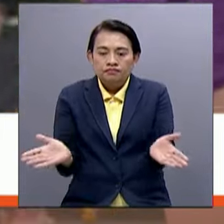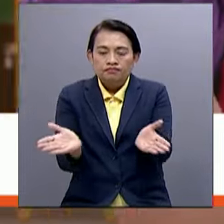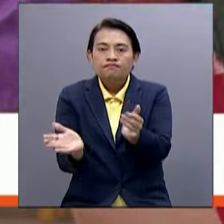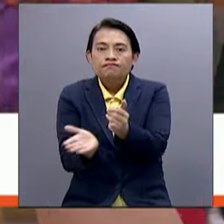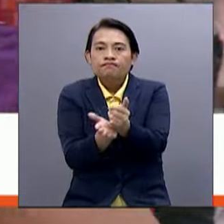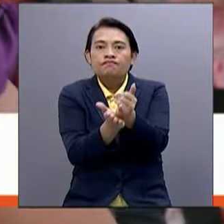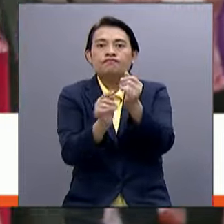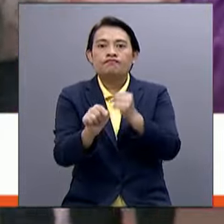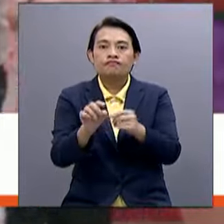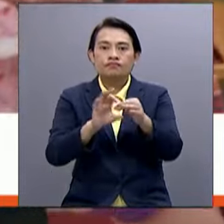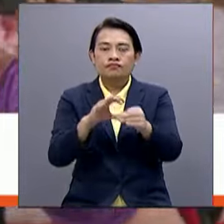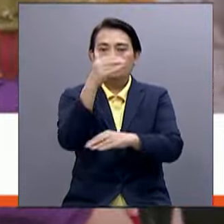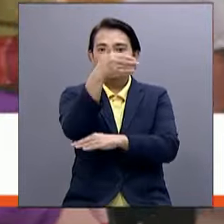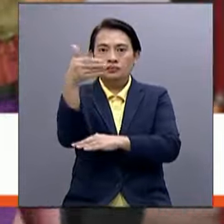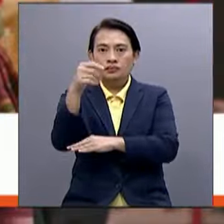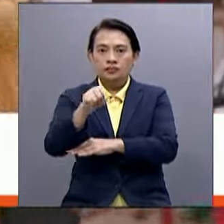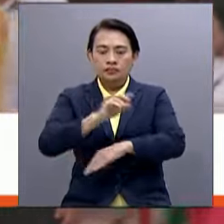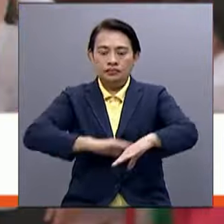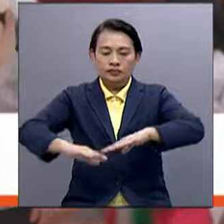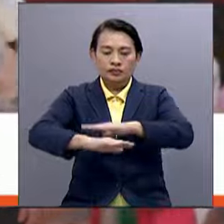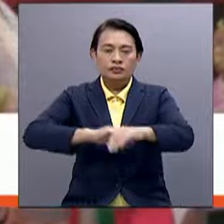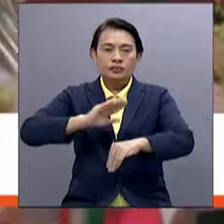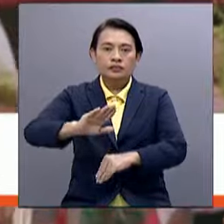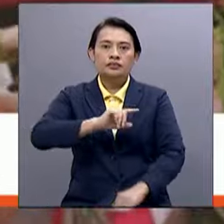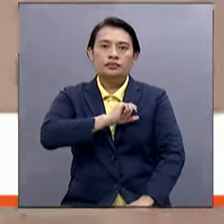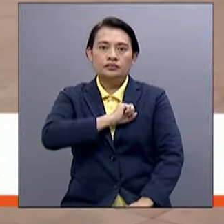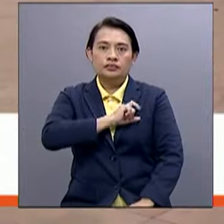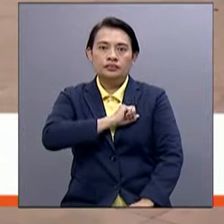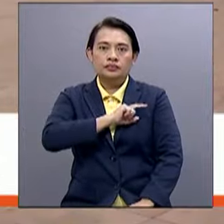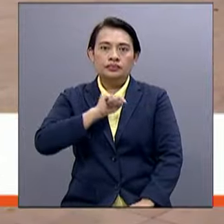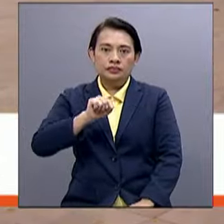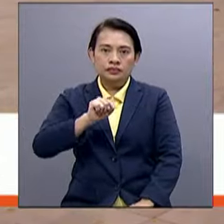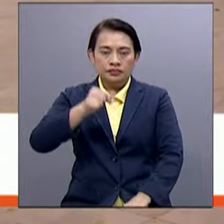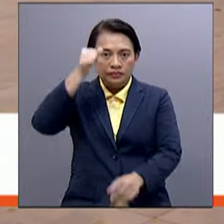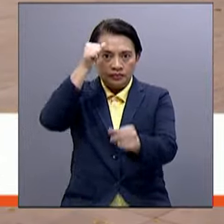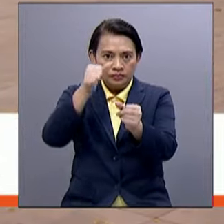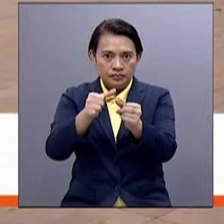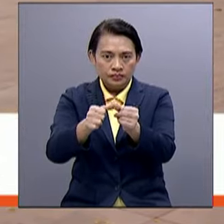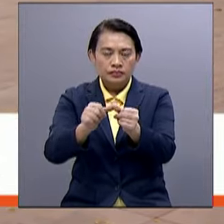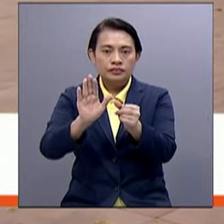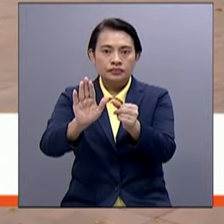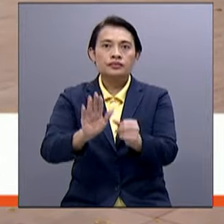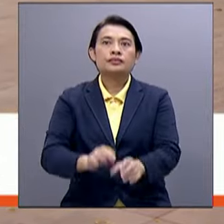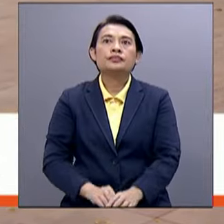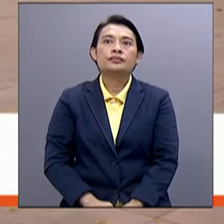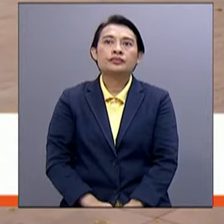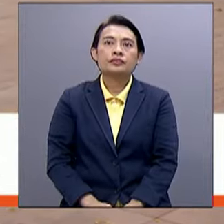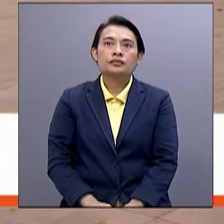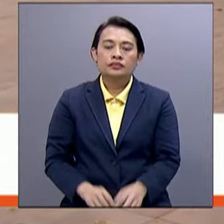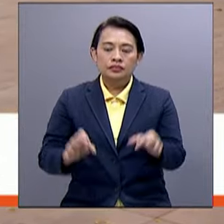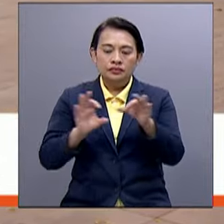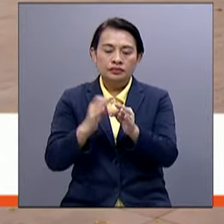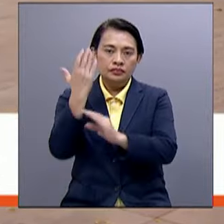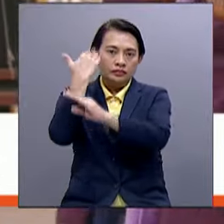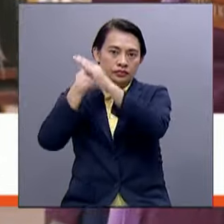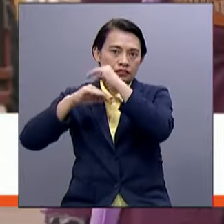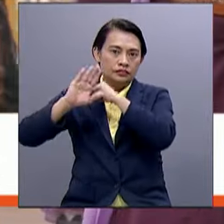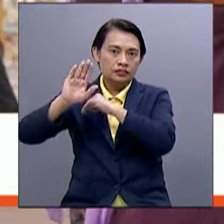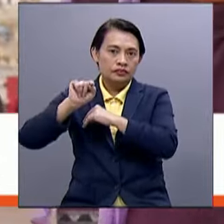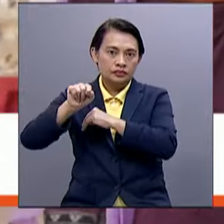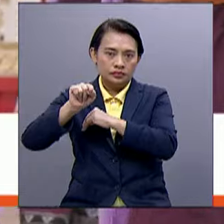าติเนื่องจากเป็นหลักฐานความเชื่อทางศาสนาและรากฐานความทรงจำของภูมิภาคเกี่ยวกับตำนานการสร้างพระธาตุพนม